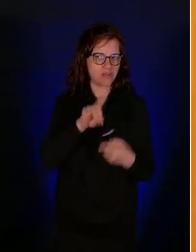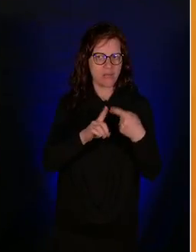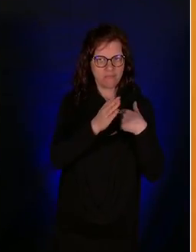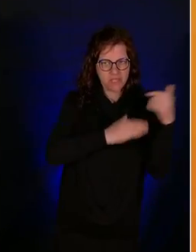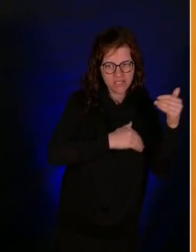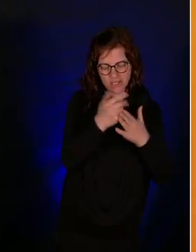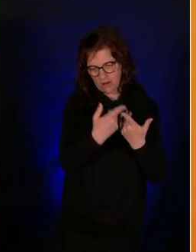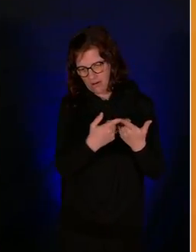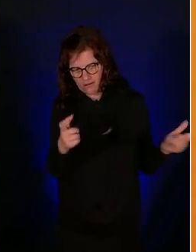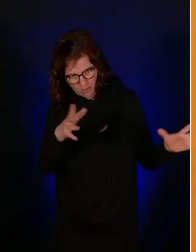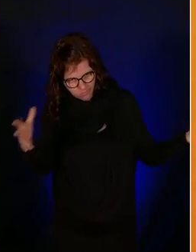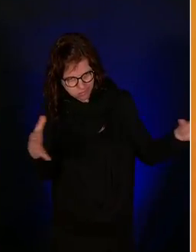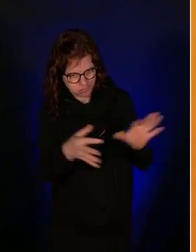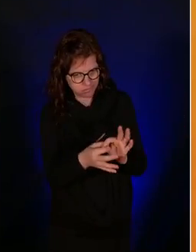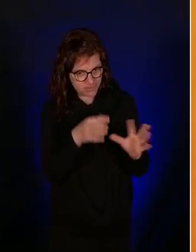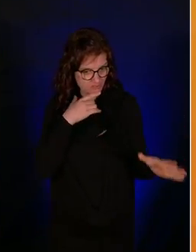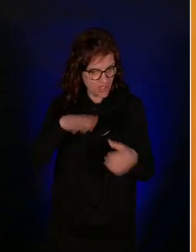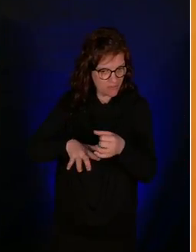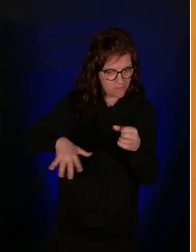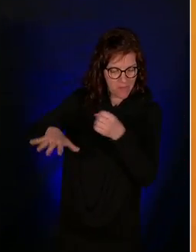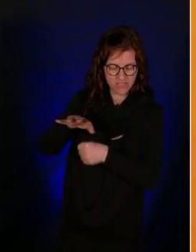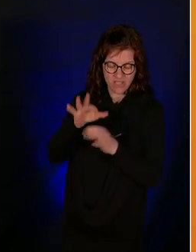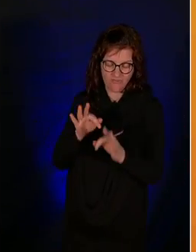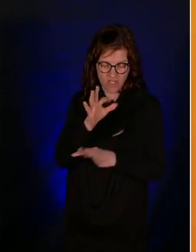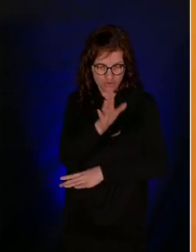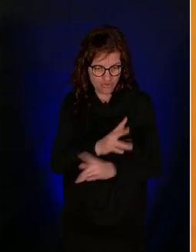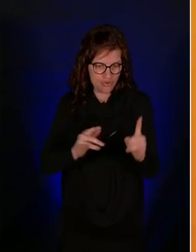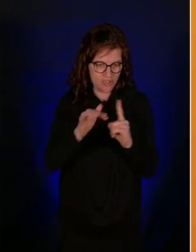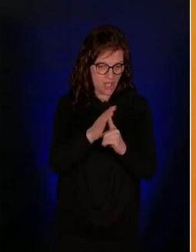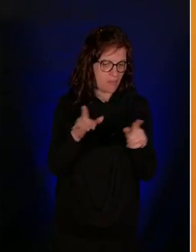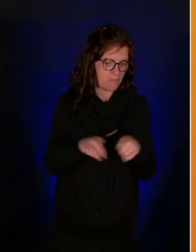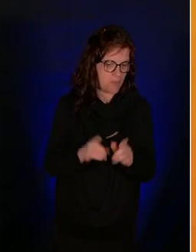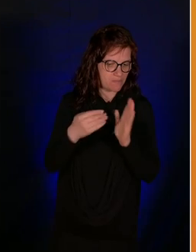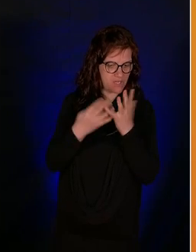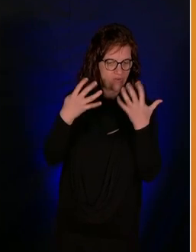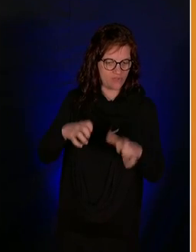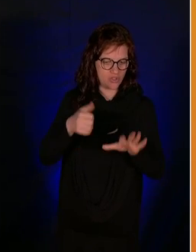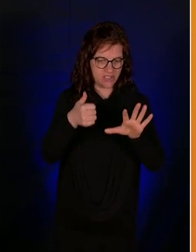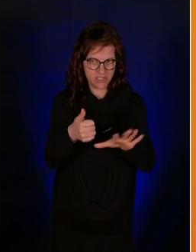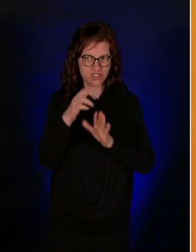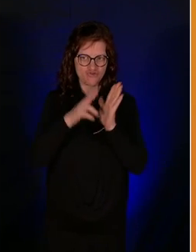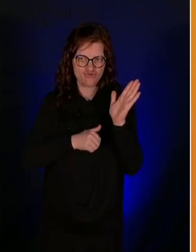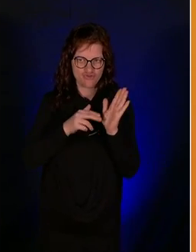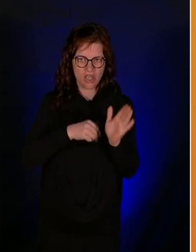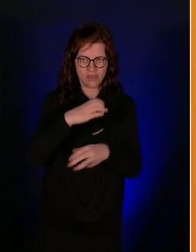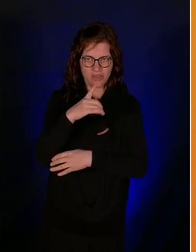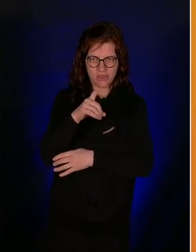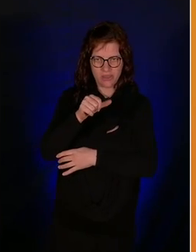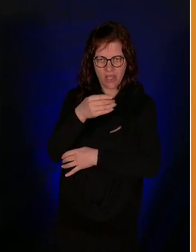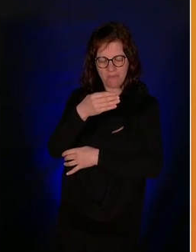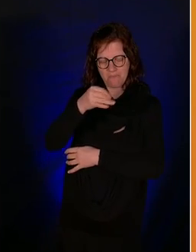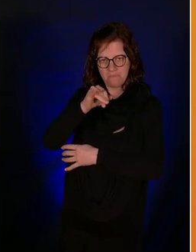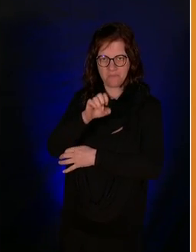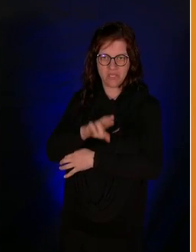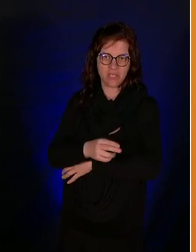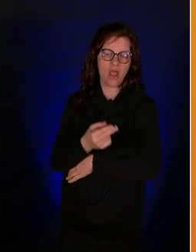nos syndicats soient la base de la réorganisation sociale, comme l'appelait en 1906 la charte d'Amiens. 3 minutes 30. Ouais, il me reste 30 secondes, et je voulais juste